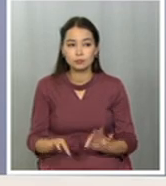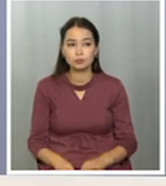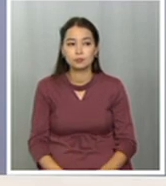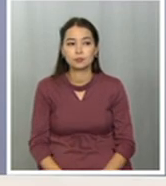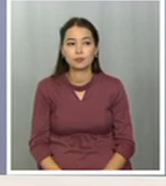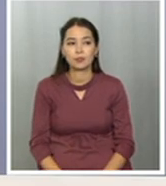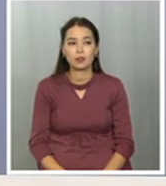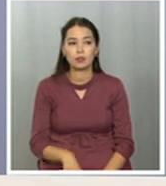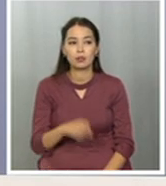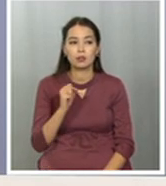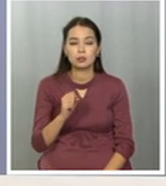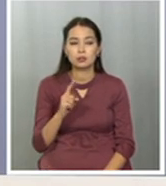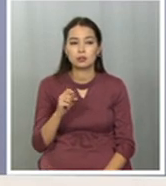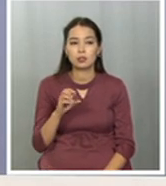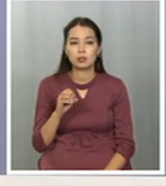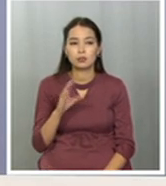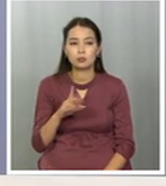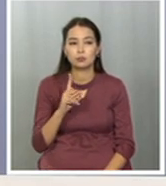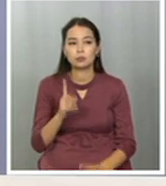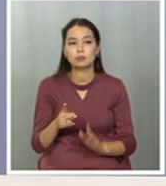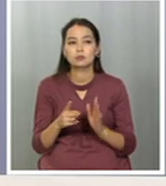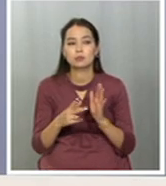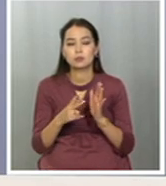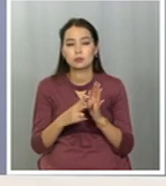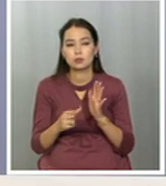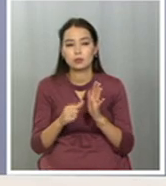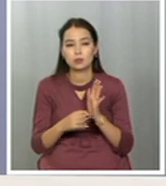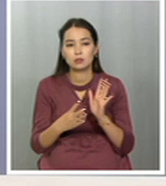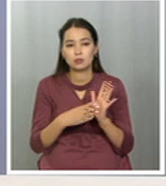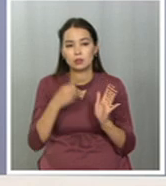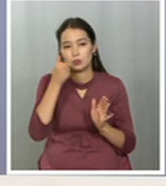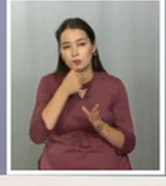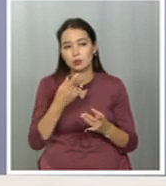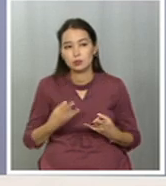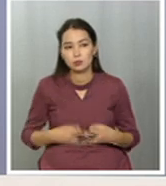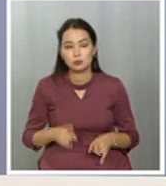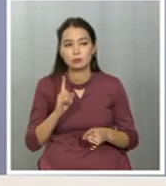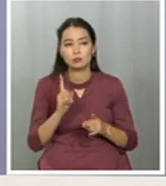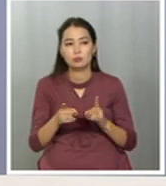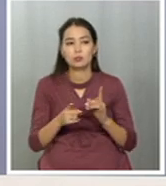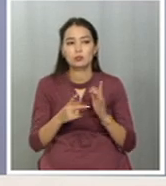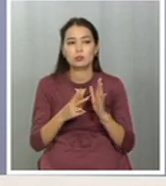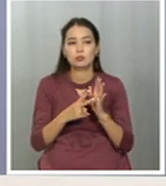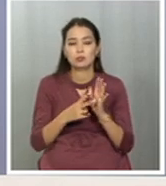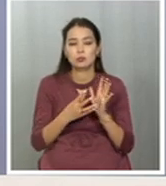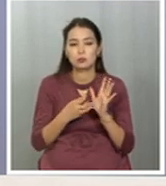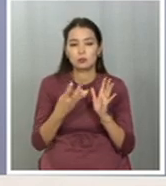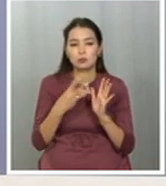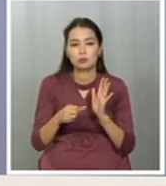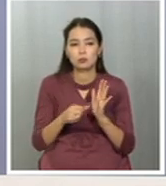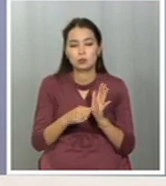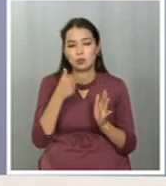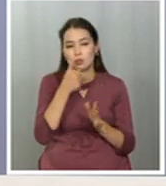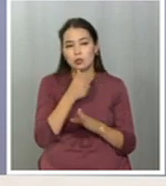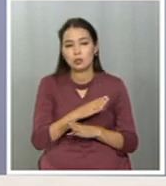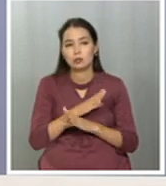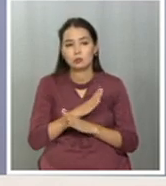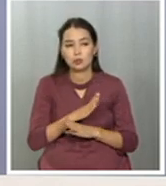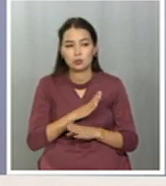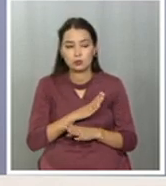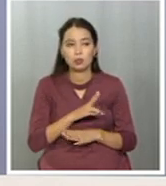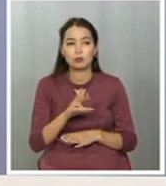Александр Затаевич 1869 жылы дүниеге келіп, 1936 жылы қайтыс болған.